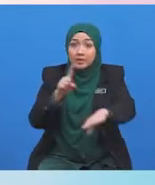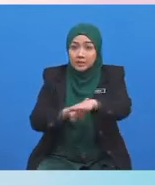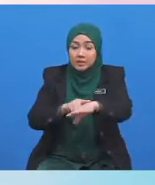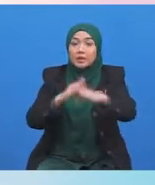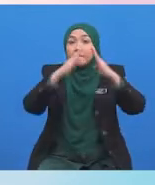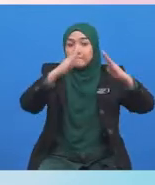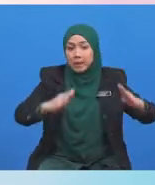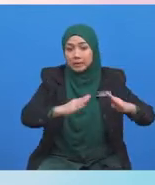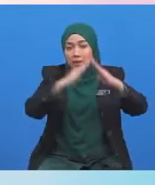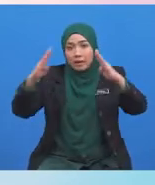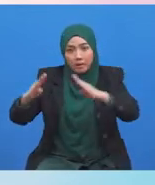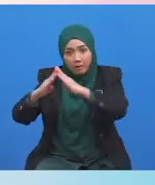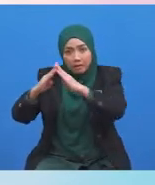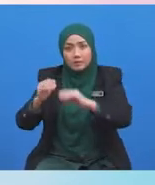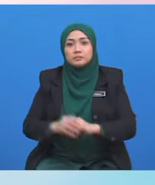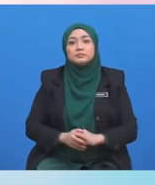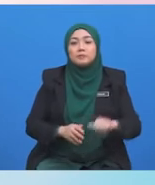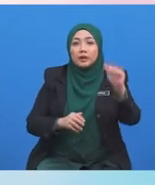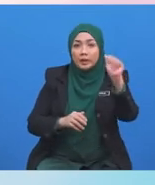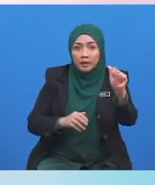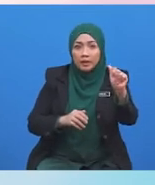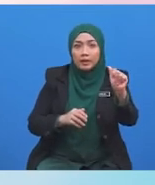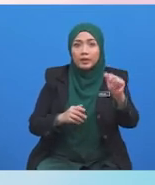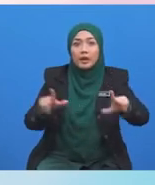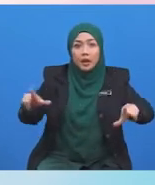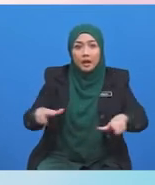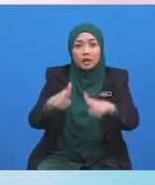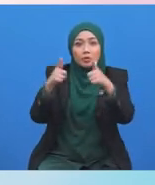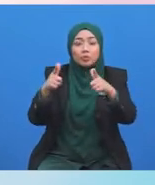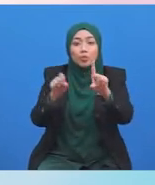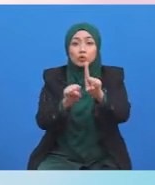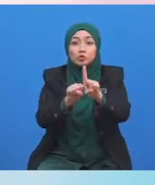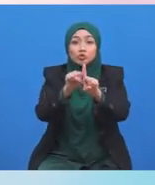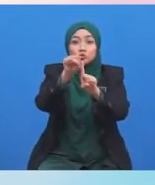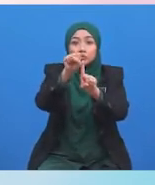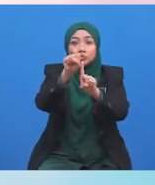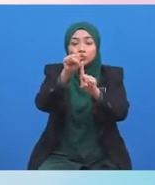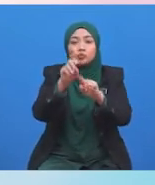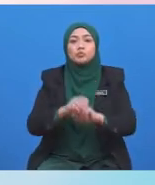bandar? A. Berlakunya peningkatan suhu setempat.